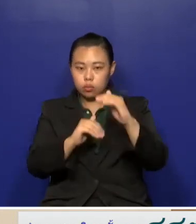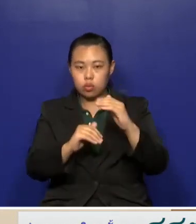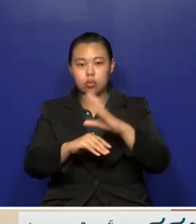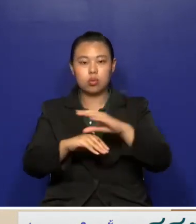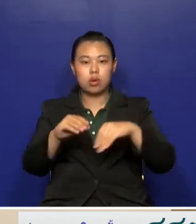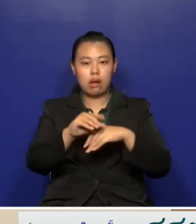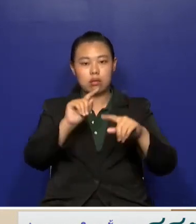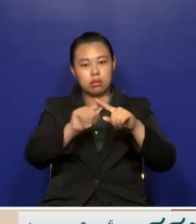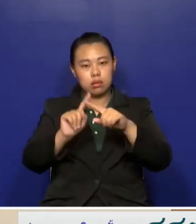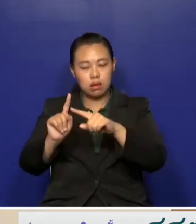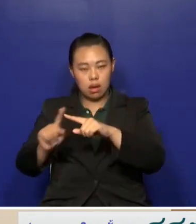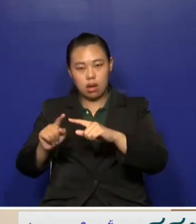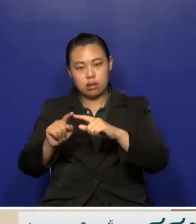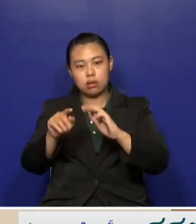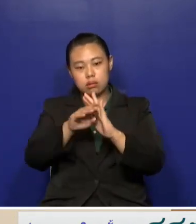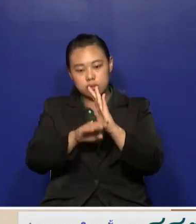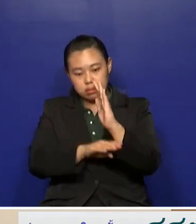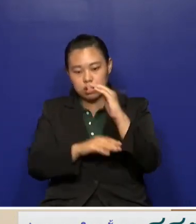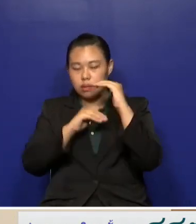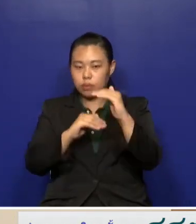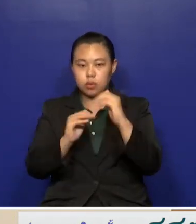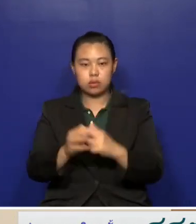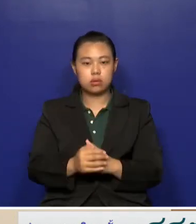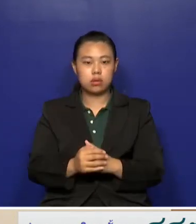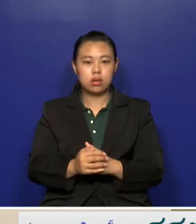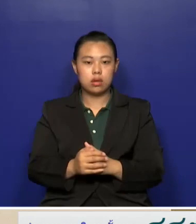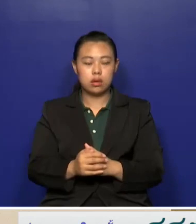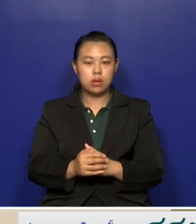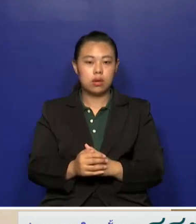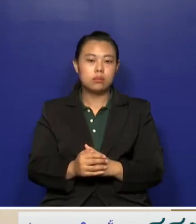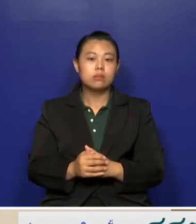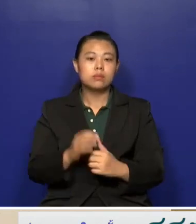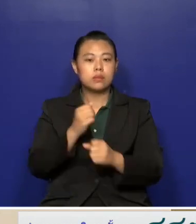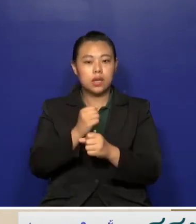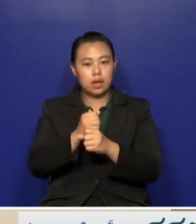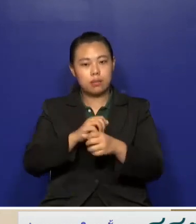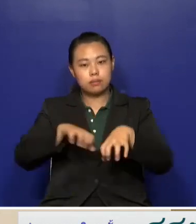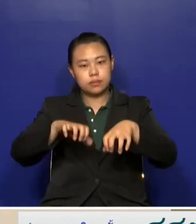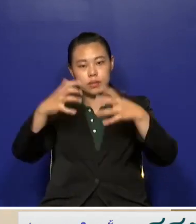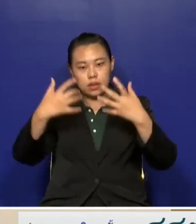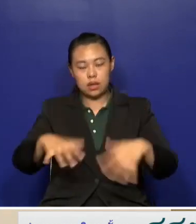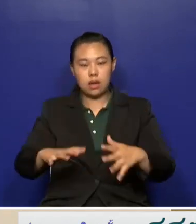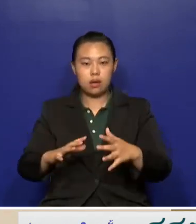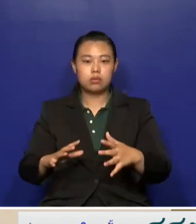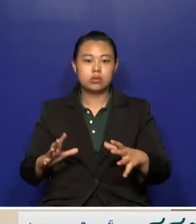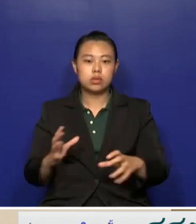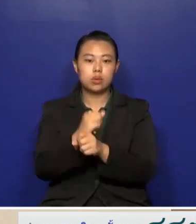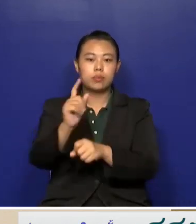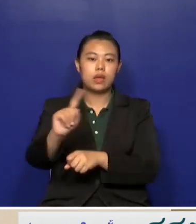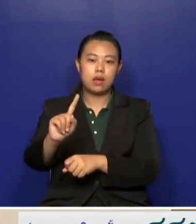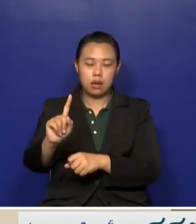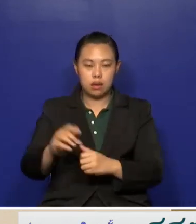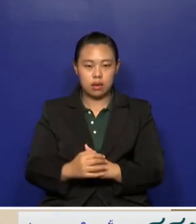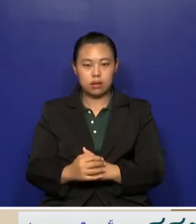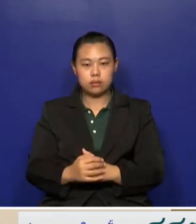ำผลของเป้าหมายที่จะมีต่อกิจกรรมนั้นนะครับกิจกรรมบิ๊กล็อกอันนั้นนะครับซึ่งก็จะเป็นโครงการและการดำเนินงาน